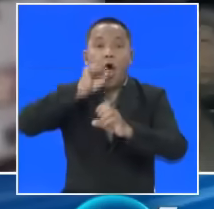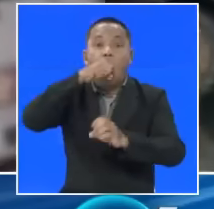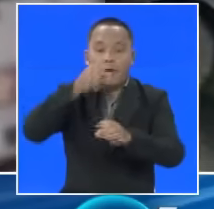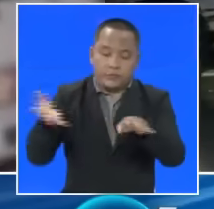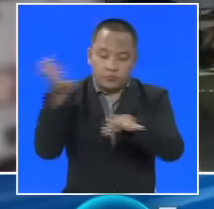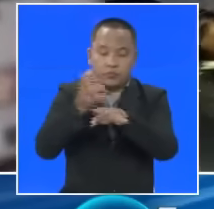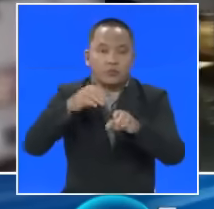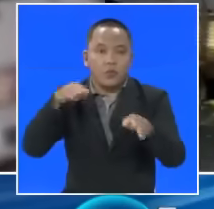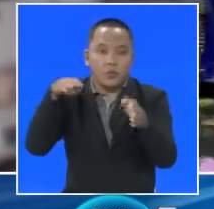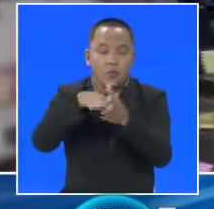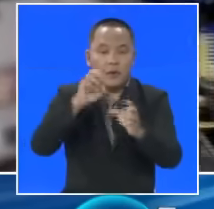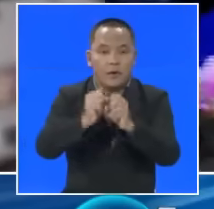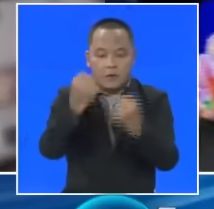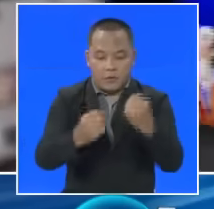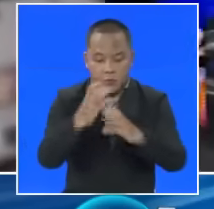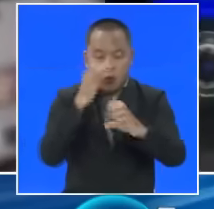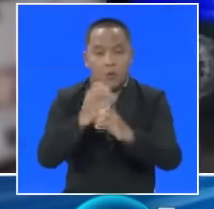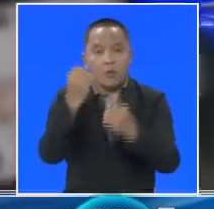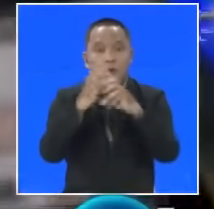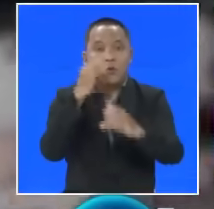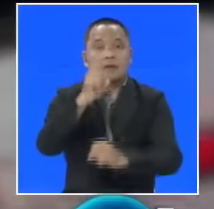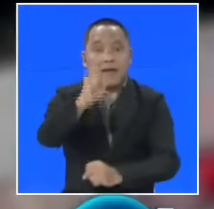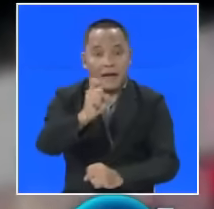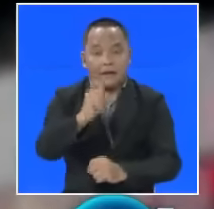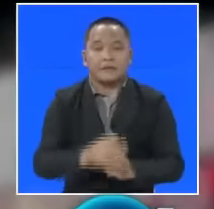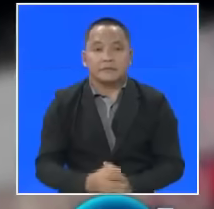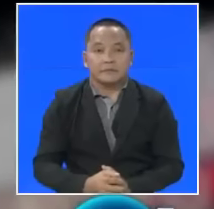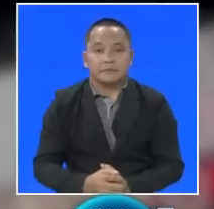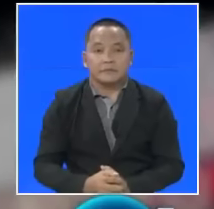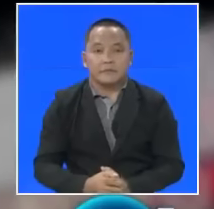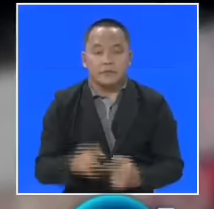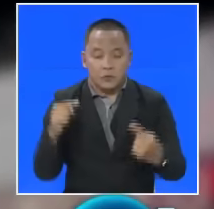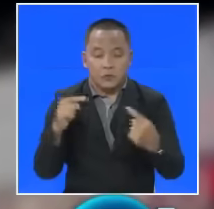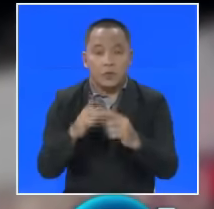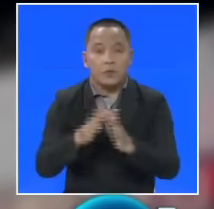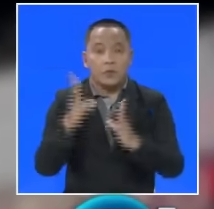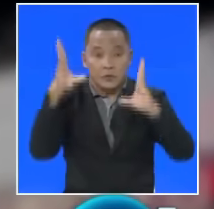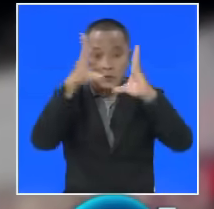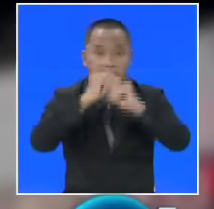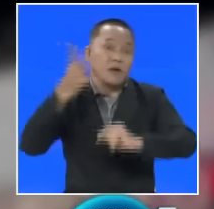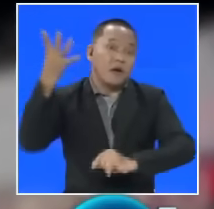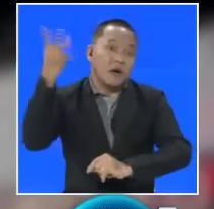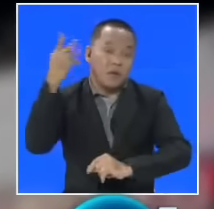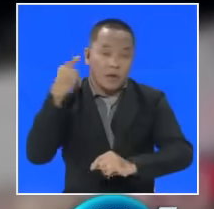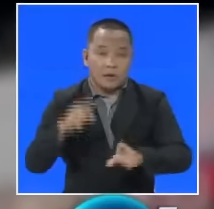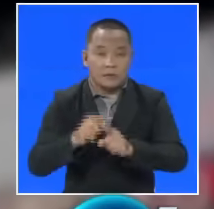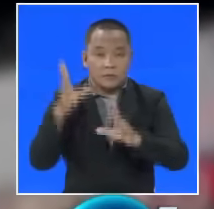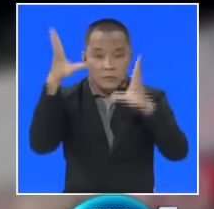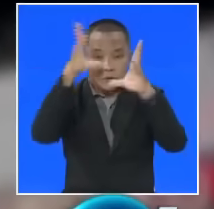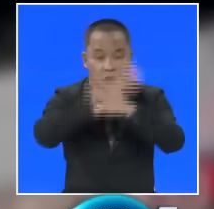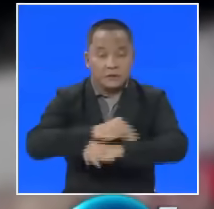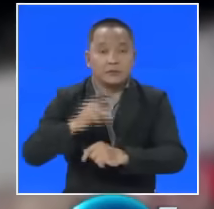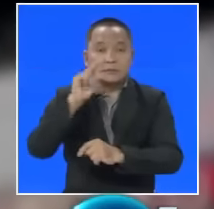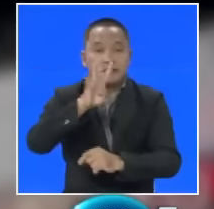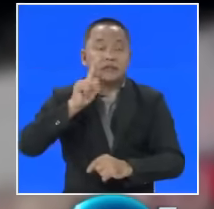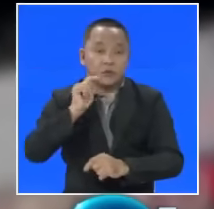ตุการณ์นี้ทำให้คนขับเสียชีวิตคาที่เลยค่ะเหตุการณ์นี้เกิดขึ้นเมื่อคืนที่ผ่านมานี่เองนะคะ4:30ค่ะ